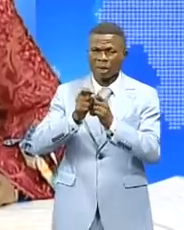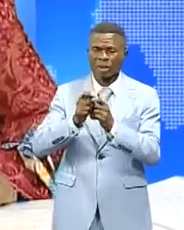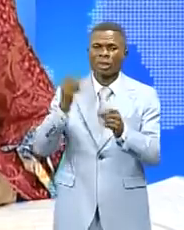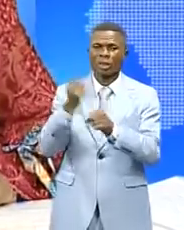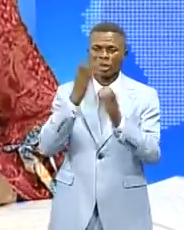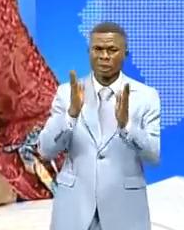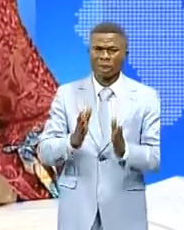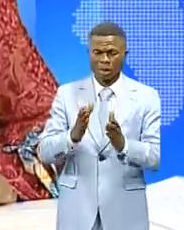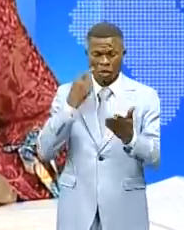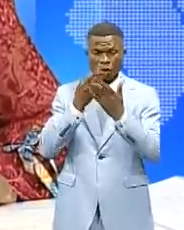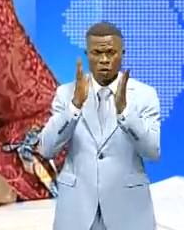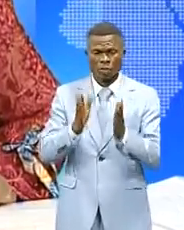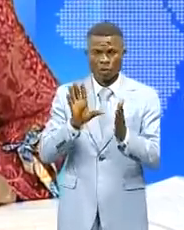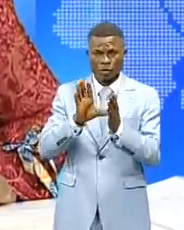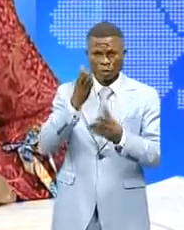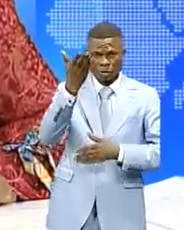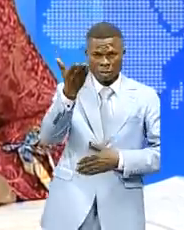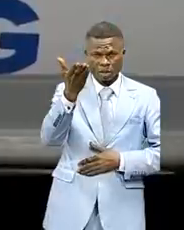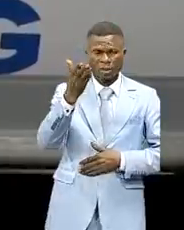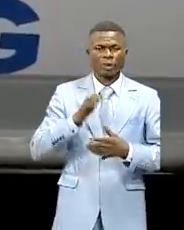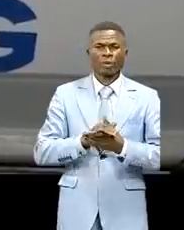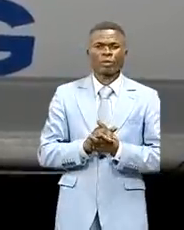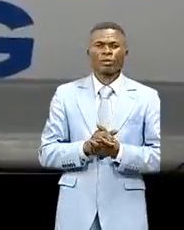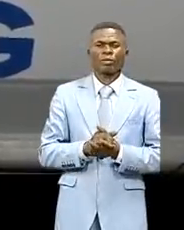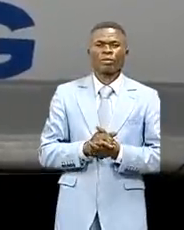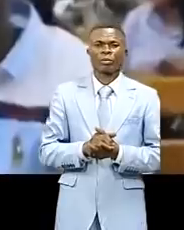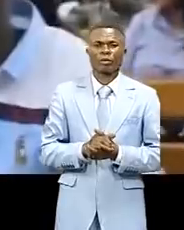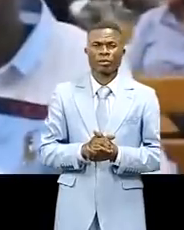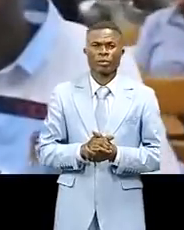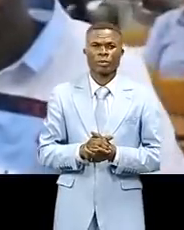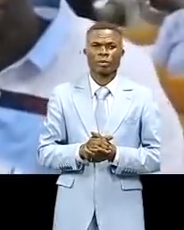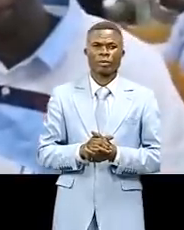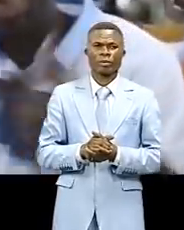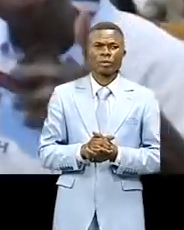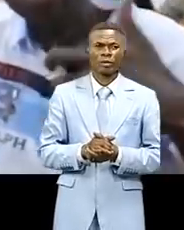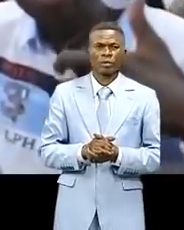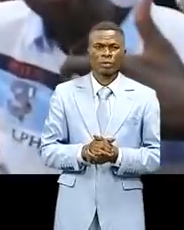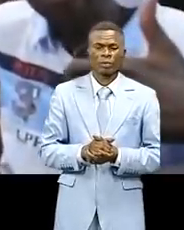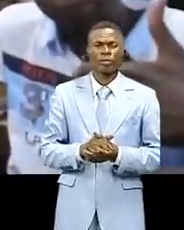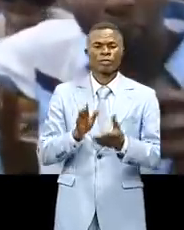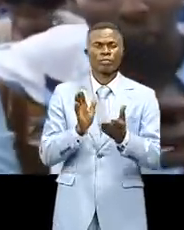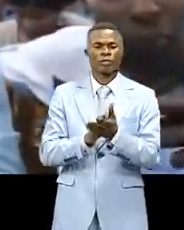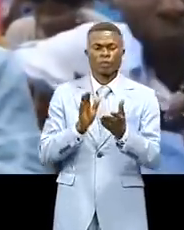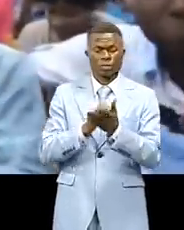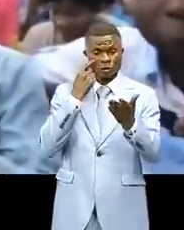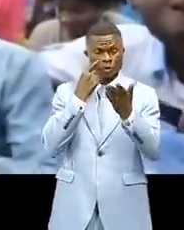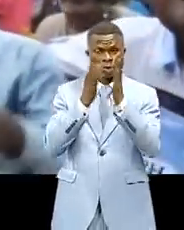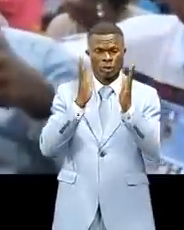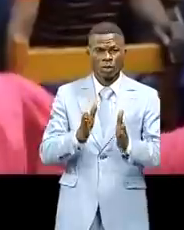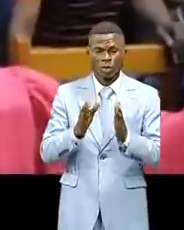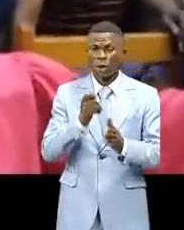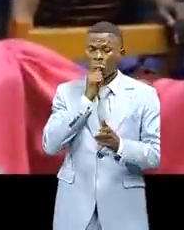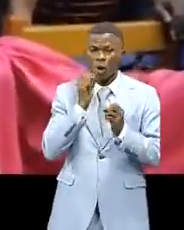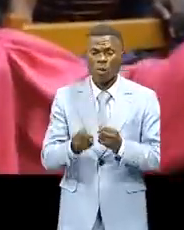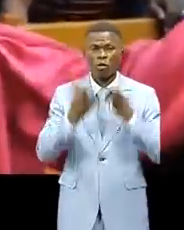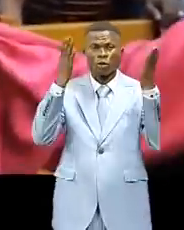fonctionnement de l'observatoire joseph traquer les sourires ses agences et 4 des l'observatoire volcanologique de